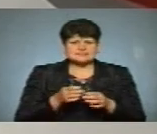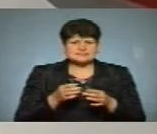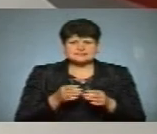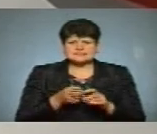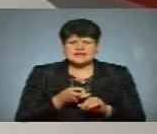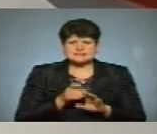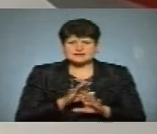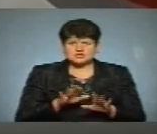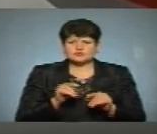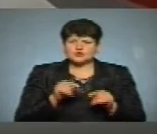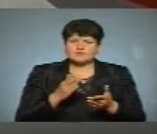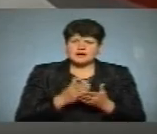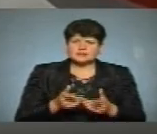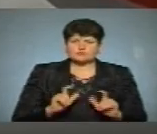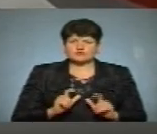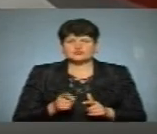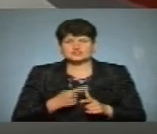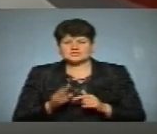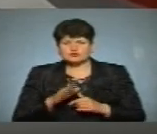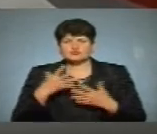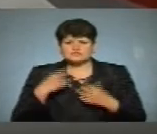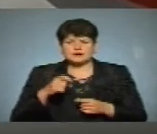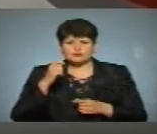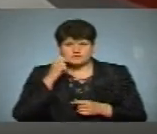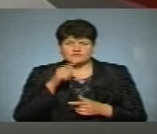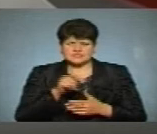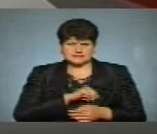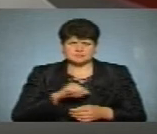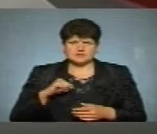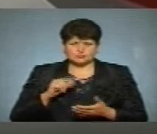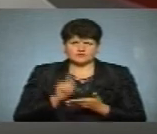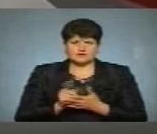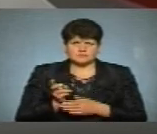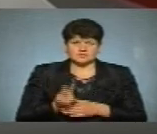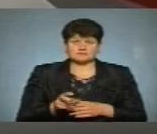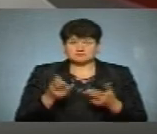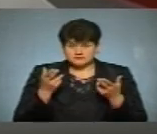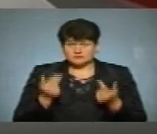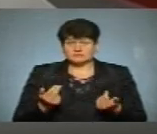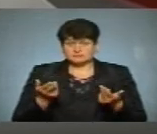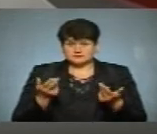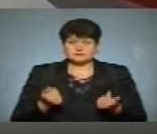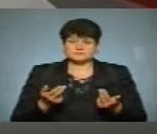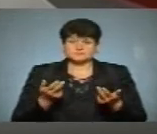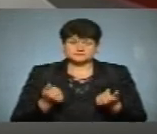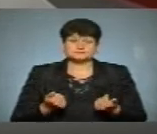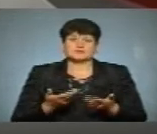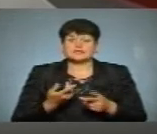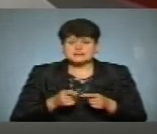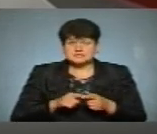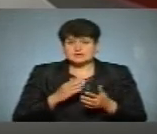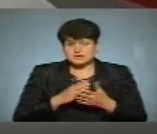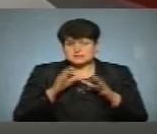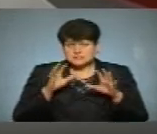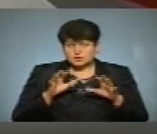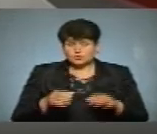маєте ви повістку чи ні, якщо ви вже призовного віку, ви маєте самостійно звернутися в військомат? Звичайно. Звичайно, на це законодавство.